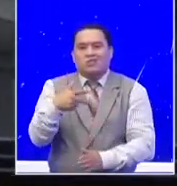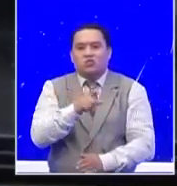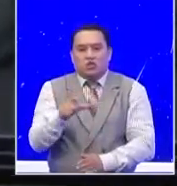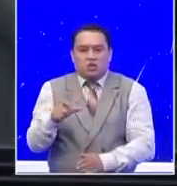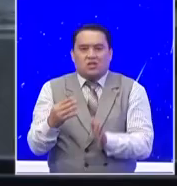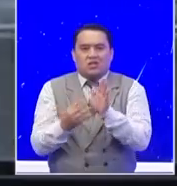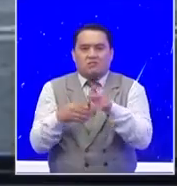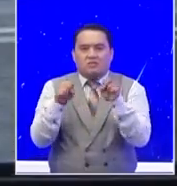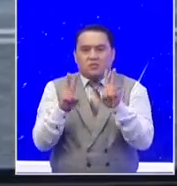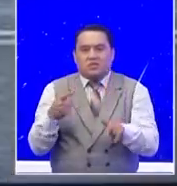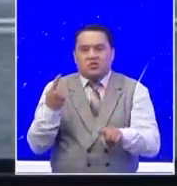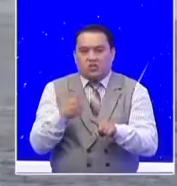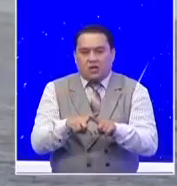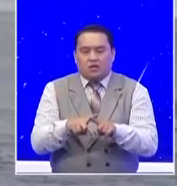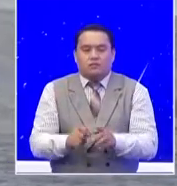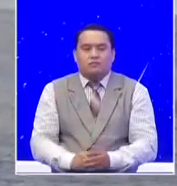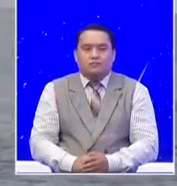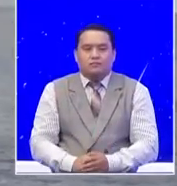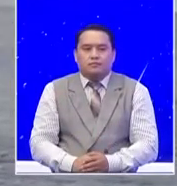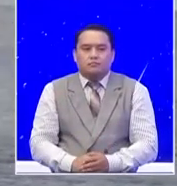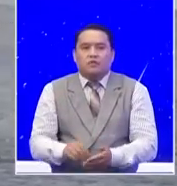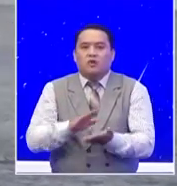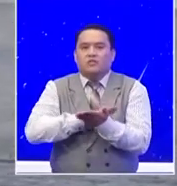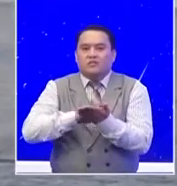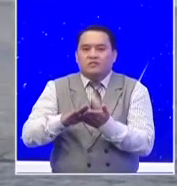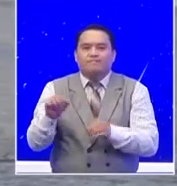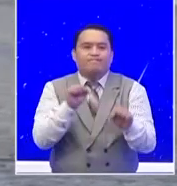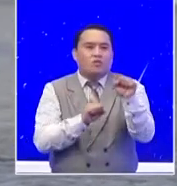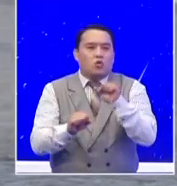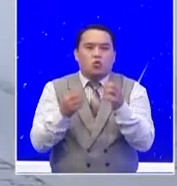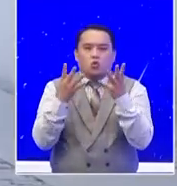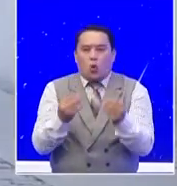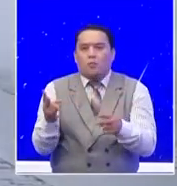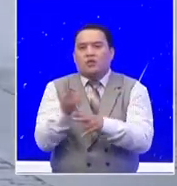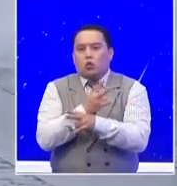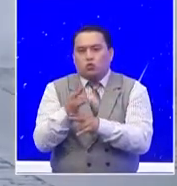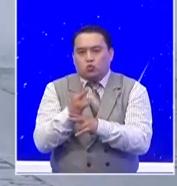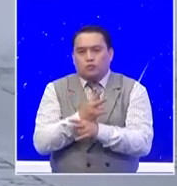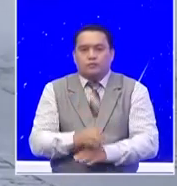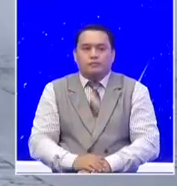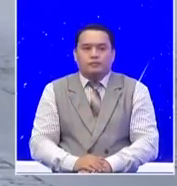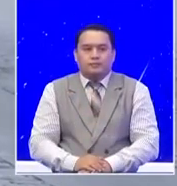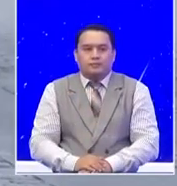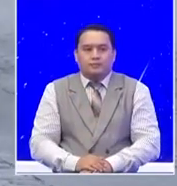человек и 9 единиц спецтехники и коммунальных служб. Дезинфекция проводится не только днем, но и в ночное время.